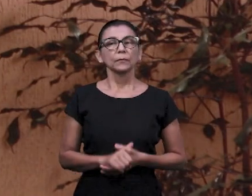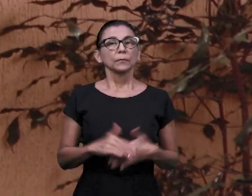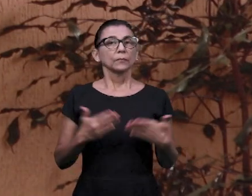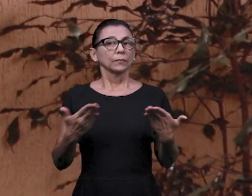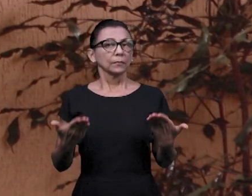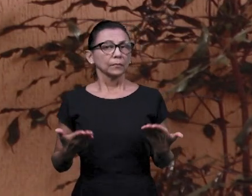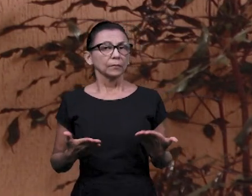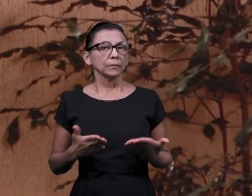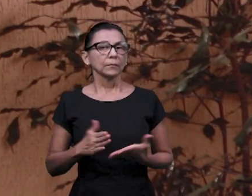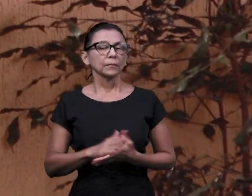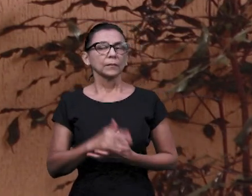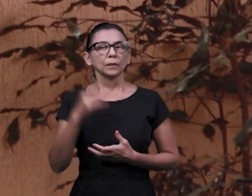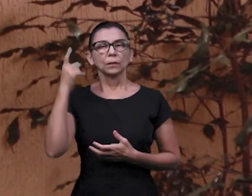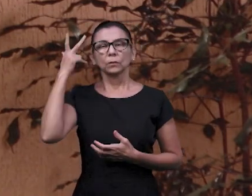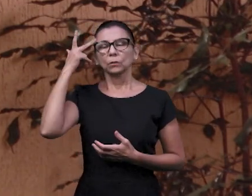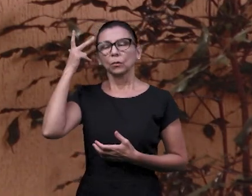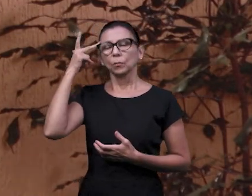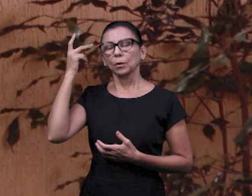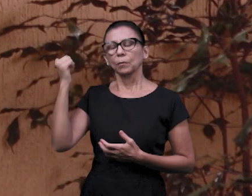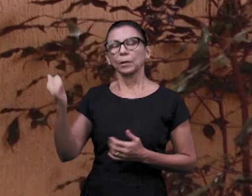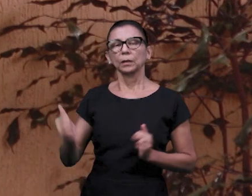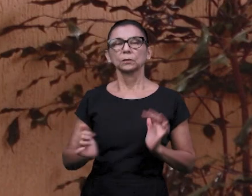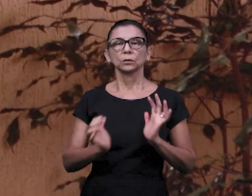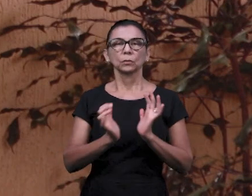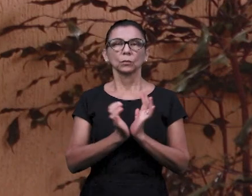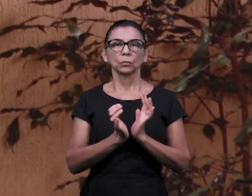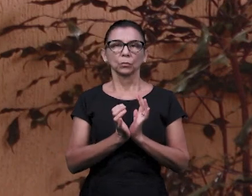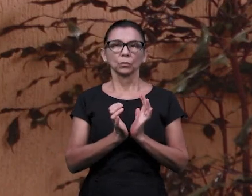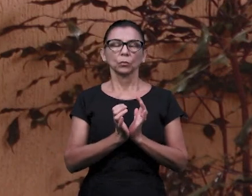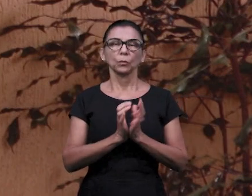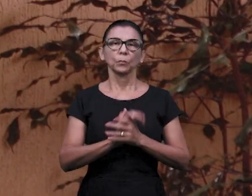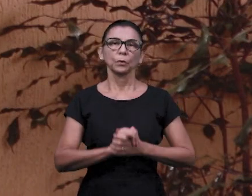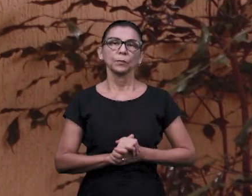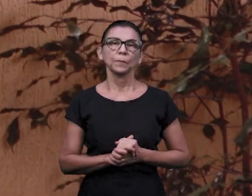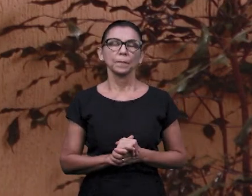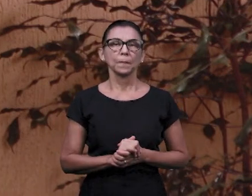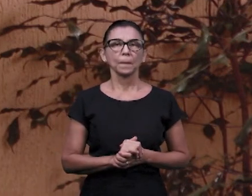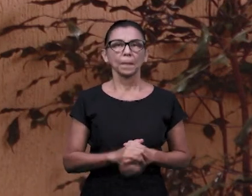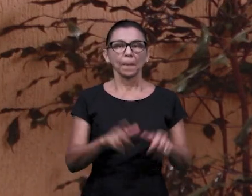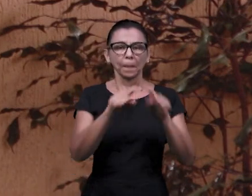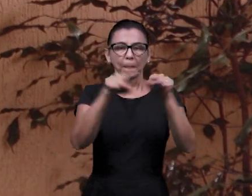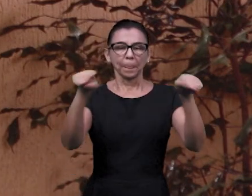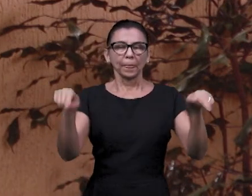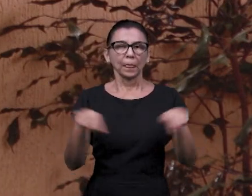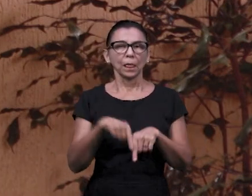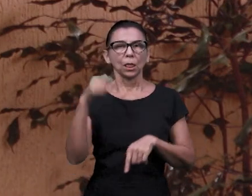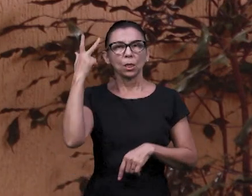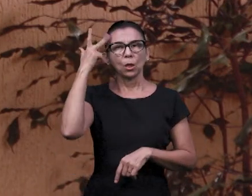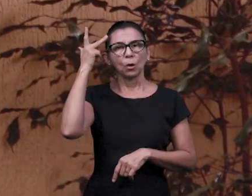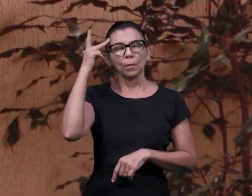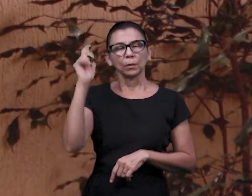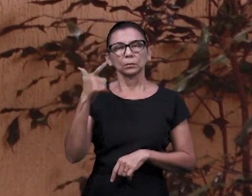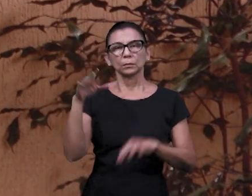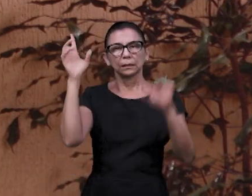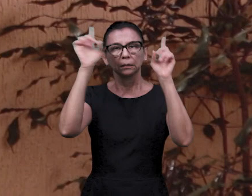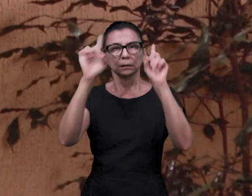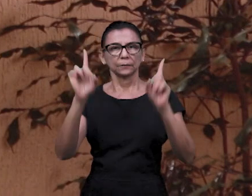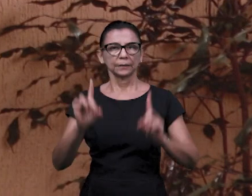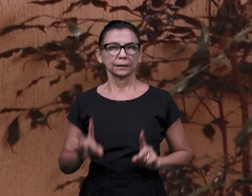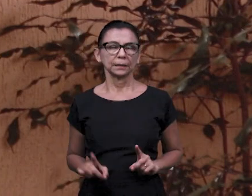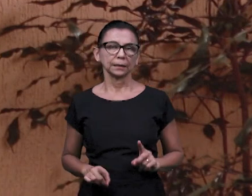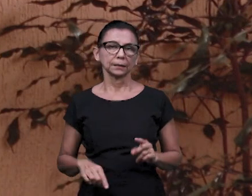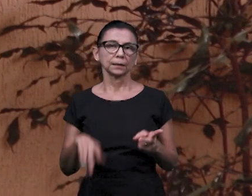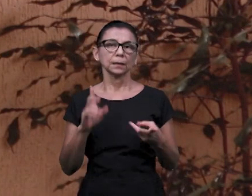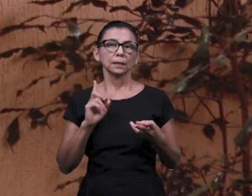enfant. Donc, nous avons normalement la classe qui sont des enfants sans